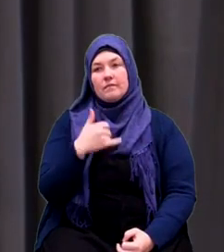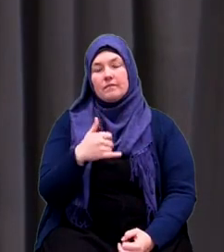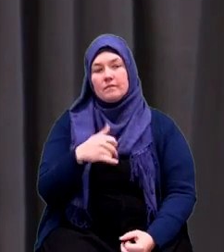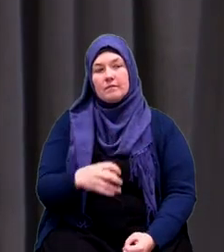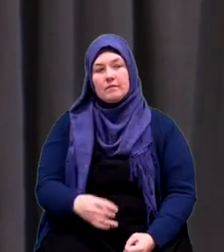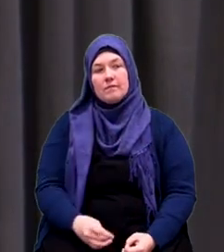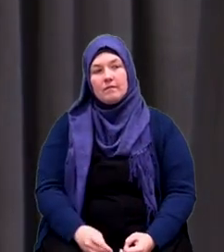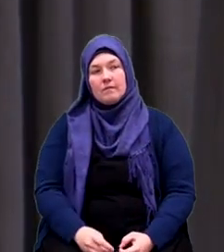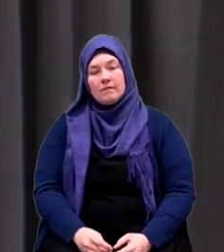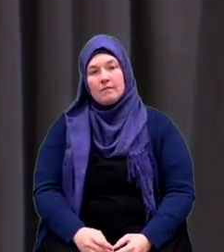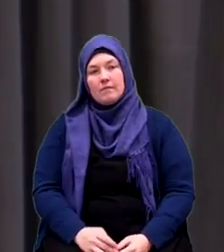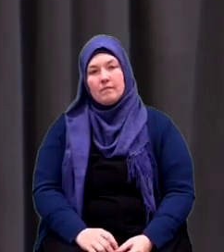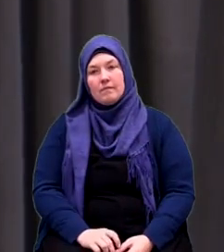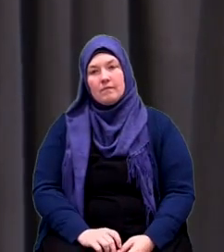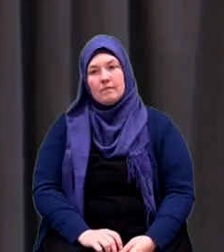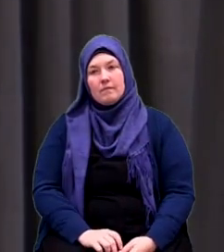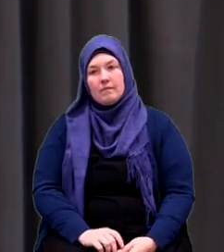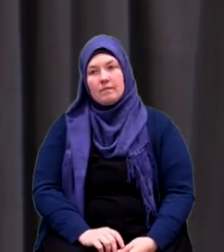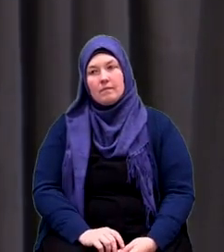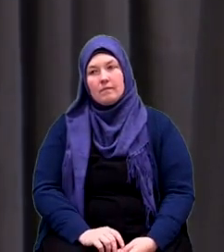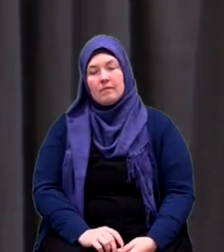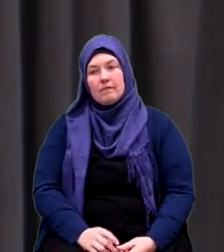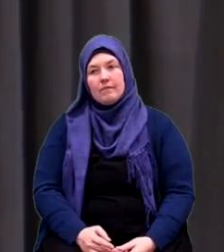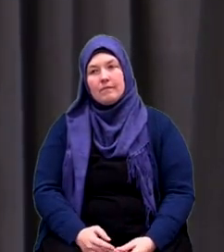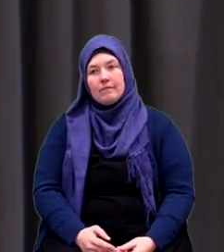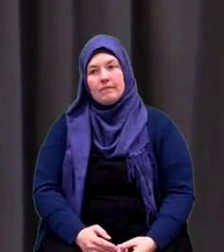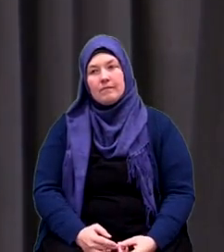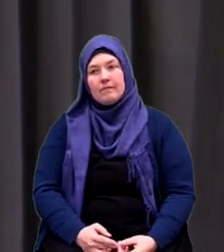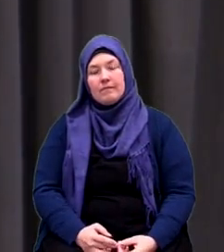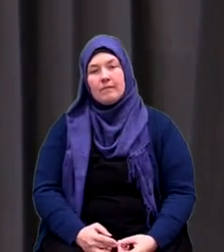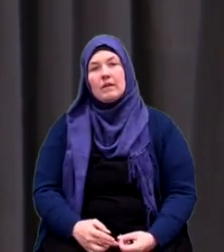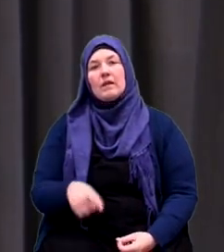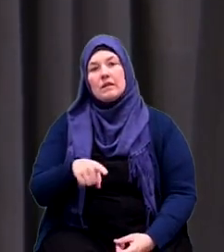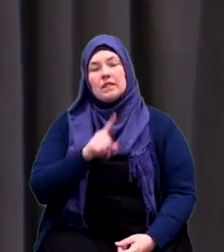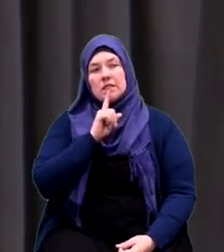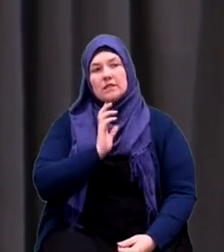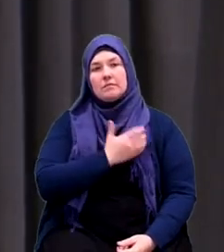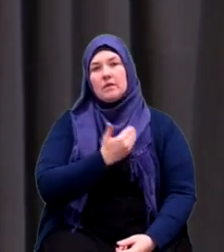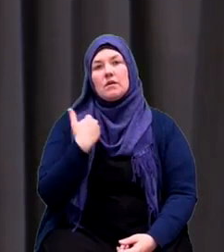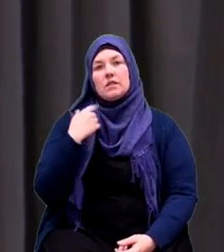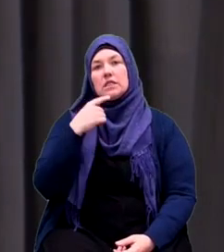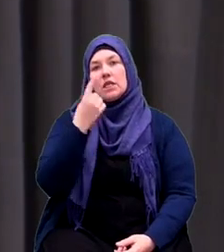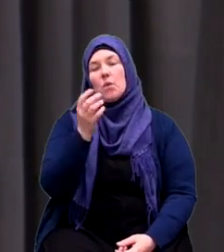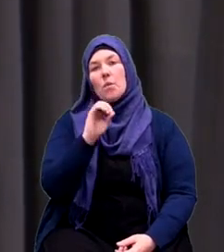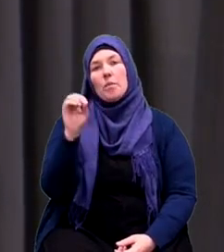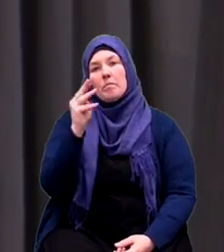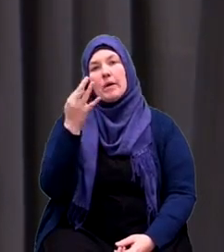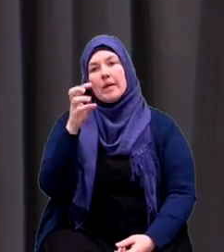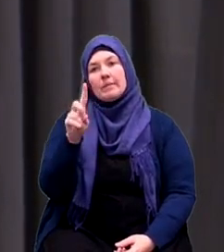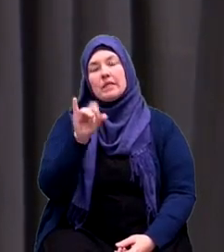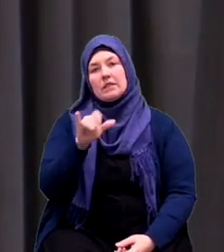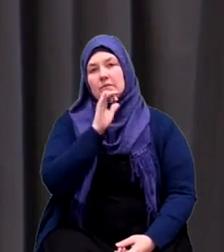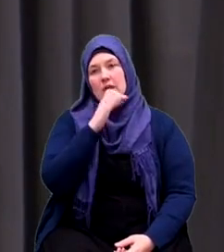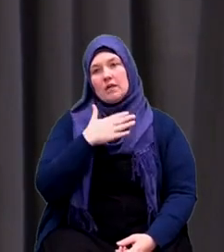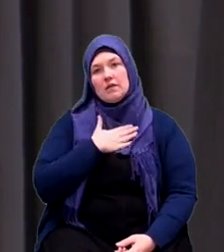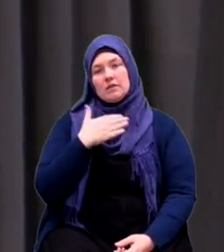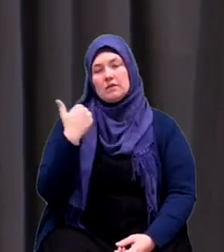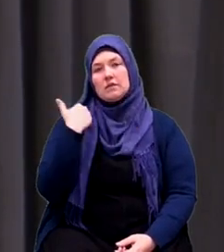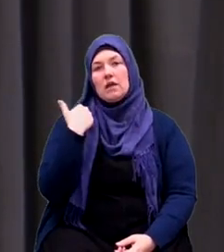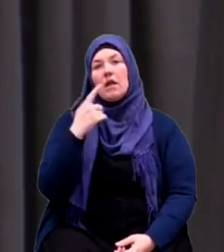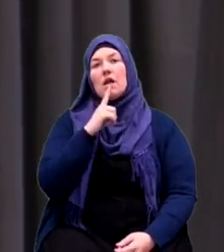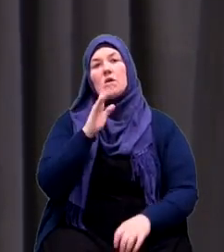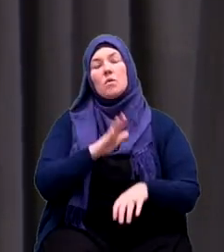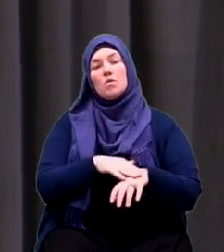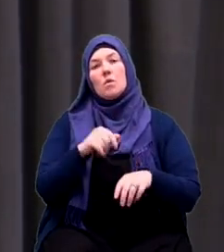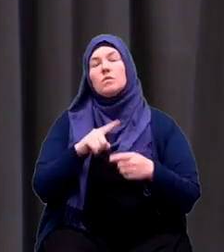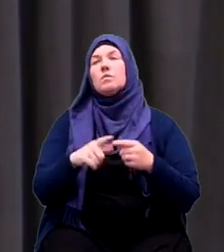سَبِيلِي أَدْعُوا إِلَى اللَّهِ. This is my path. Say, O Muhammad, this is my path. I